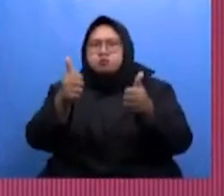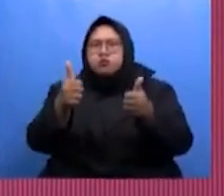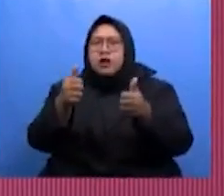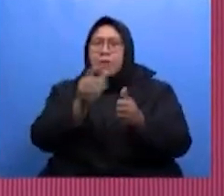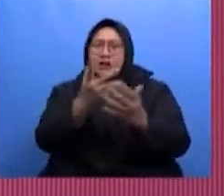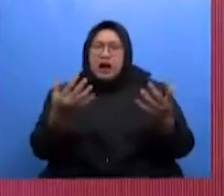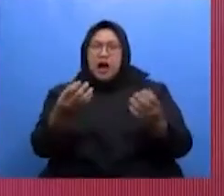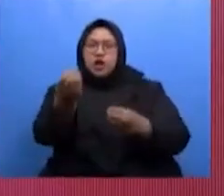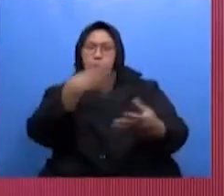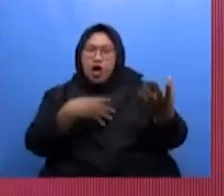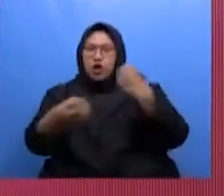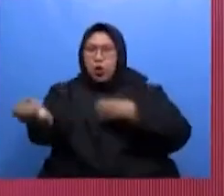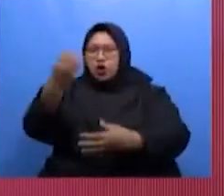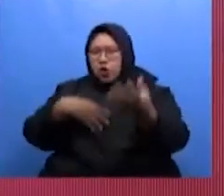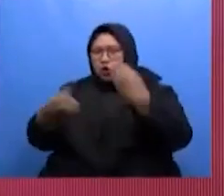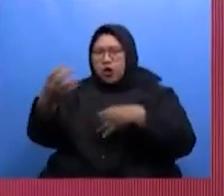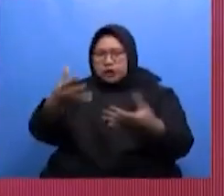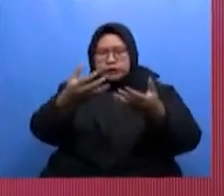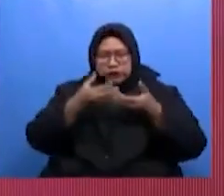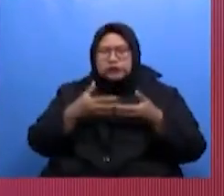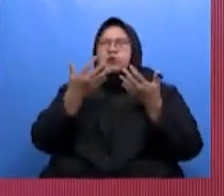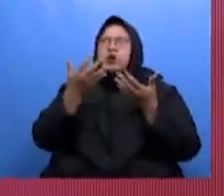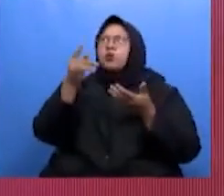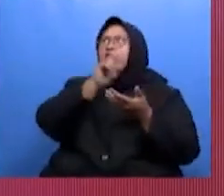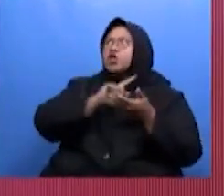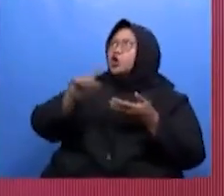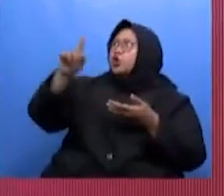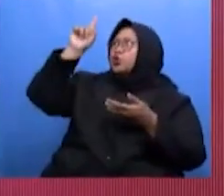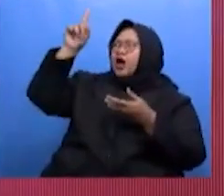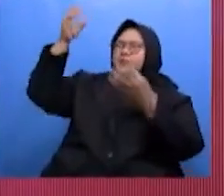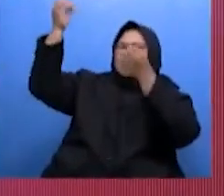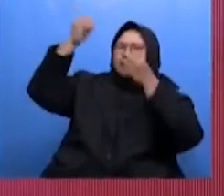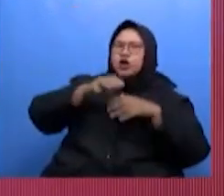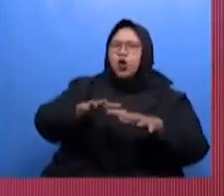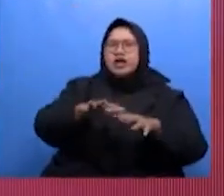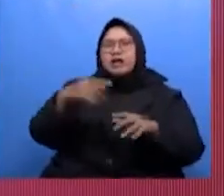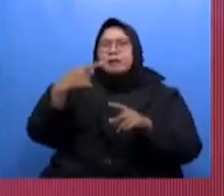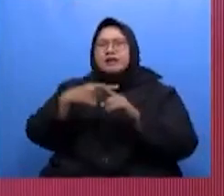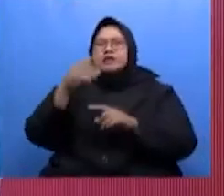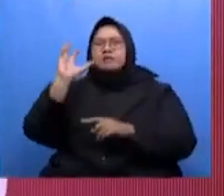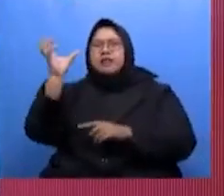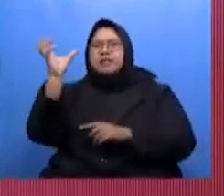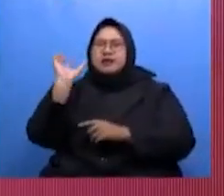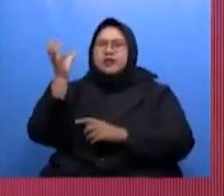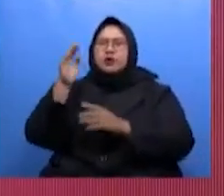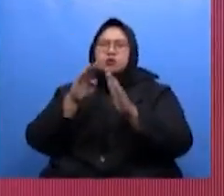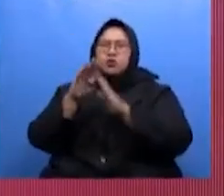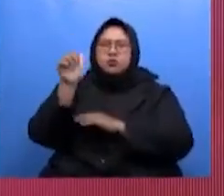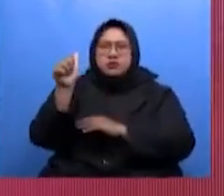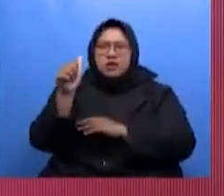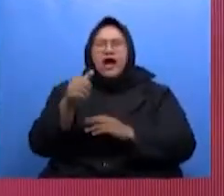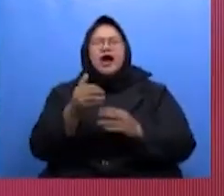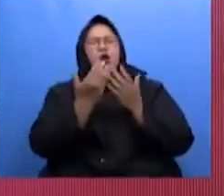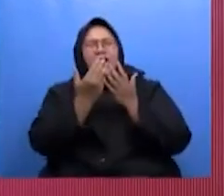sampaikan mudah-mudahan Allah subhanahu wa taala meridai kita semua dan Banten maju bersama Terima kasih Doakan